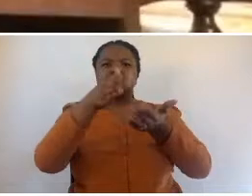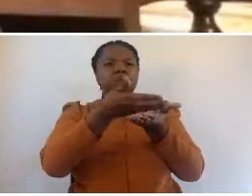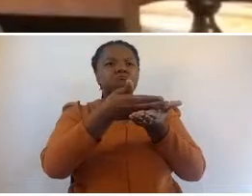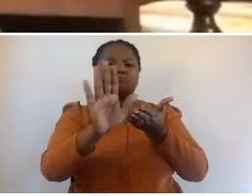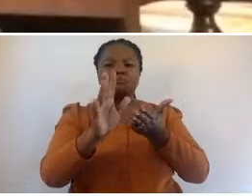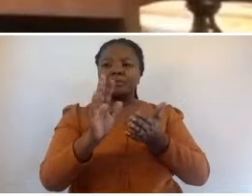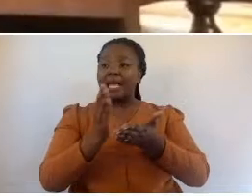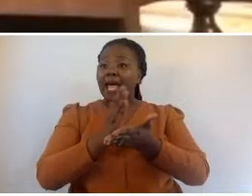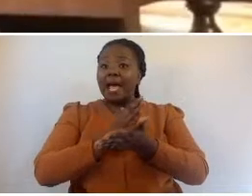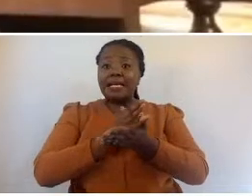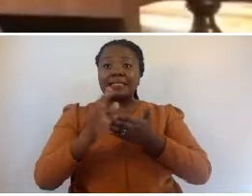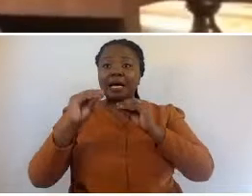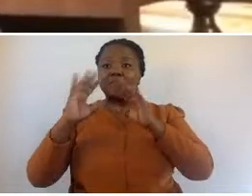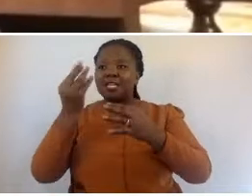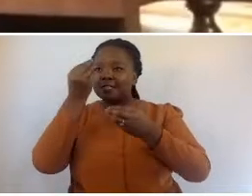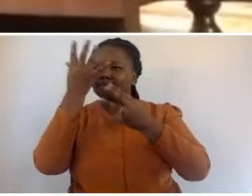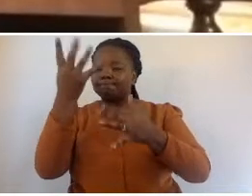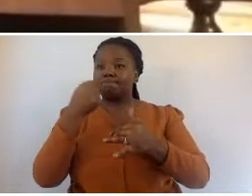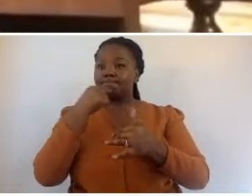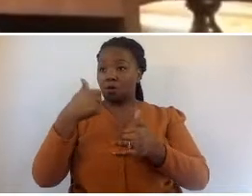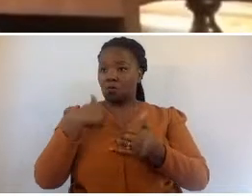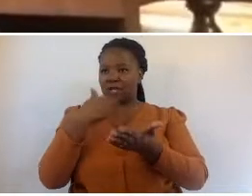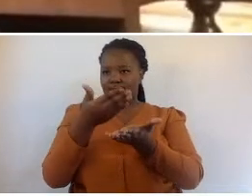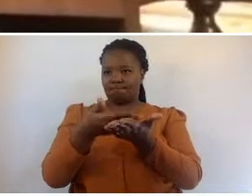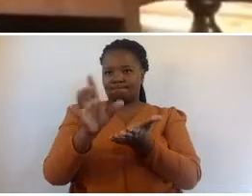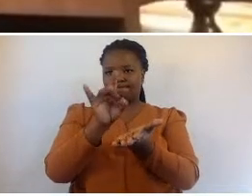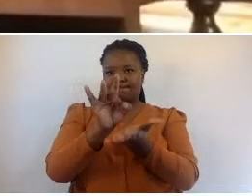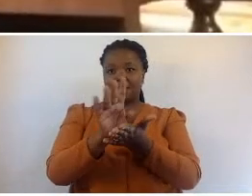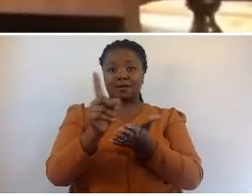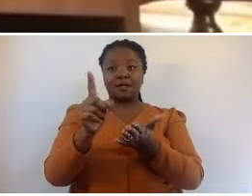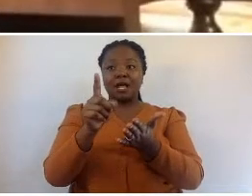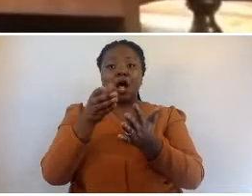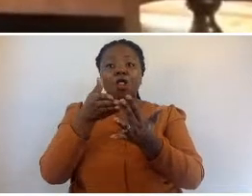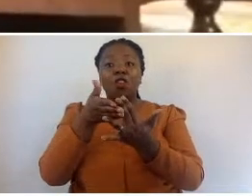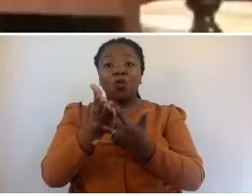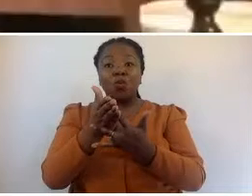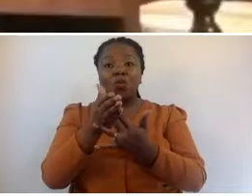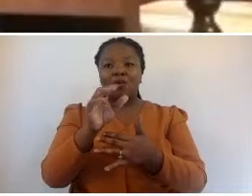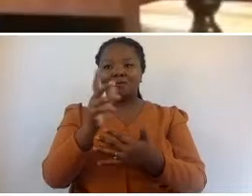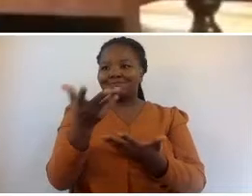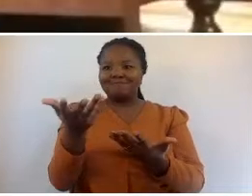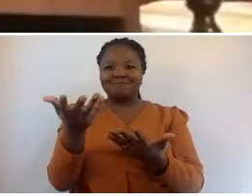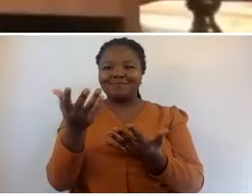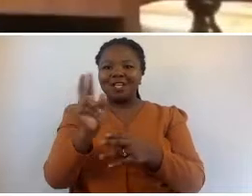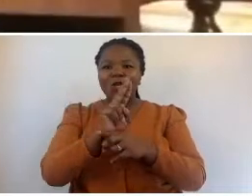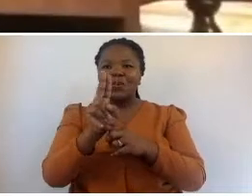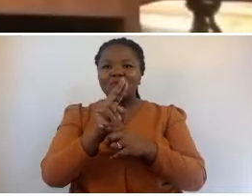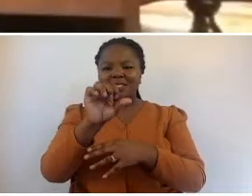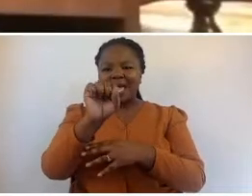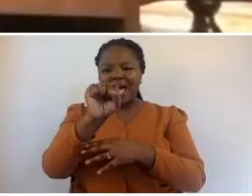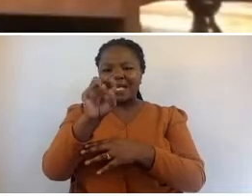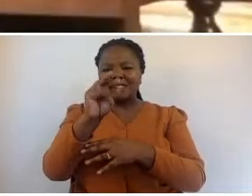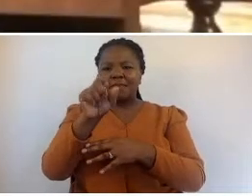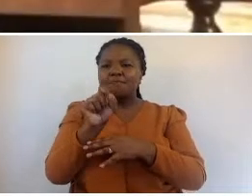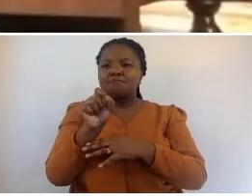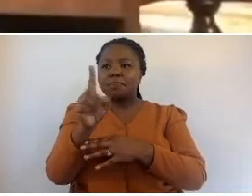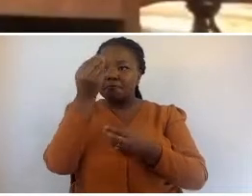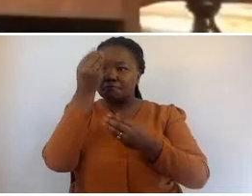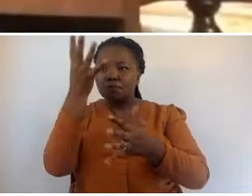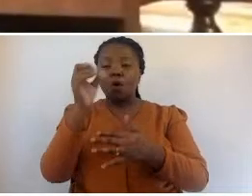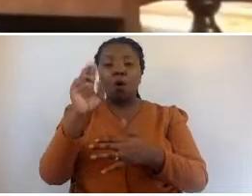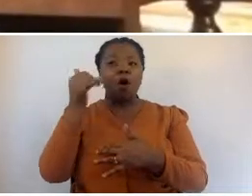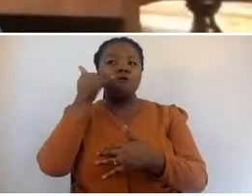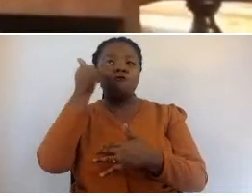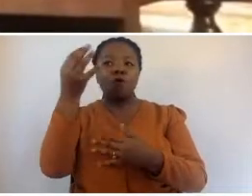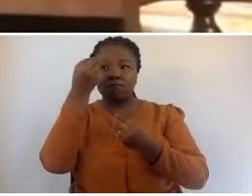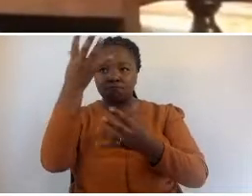sont renvoyés par un texto, envoyés par SMS dans un téléphone, mais nous avons amélioré la situation en